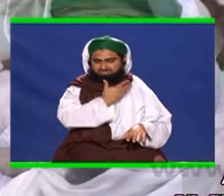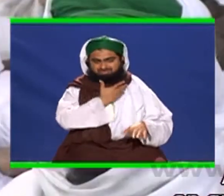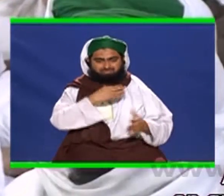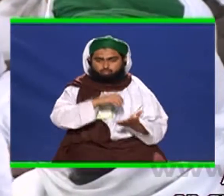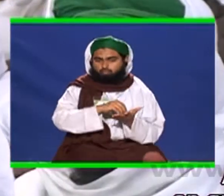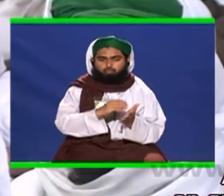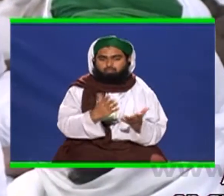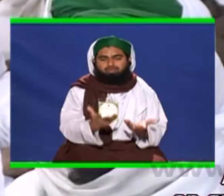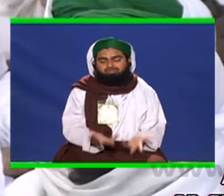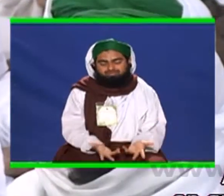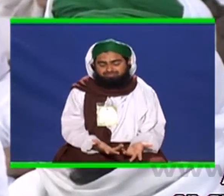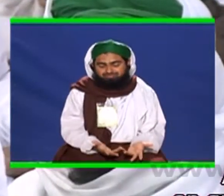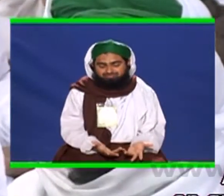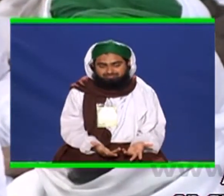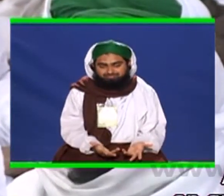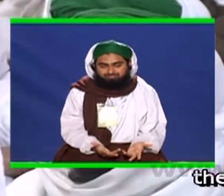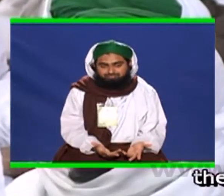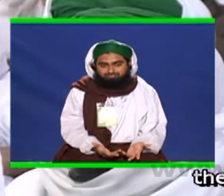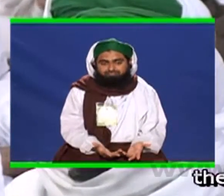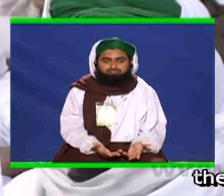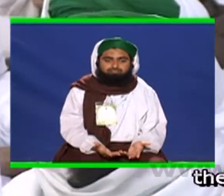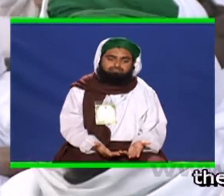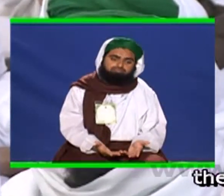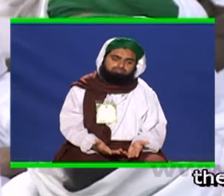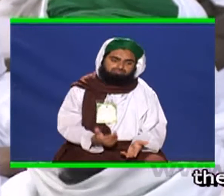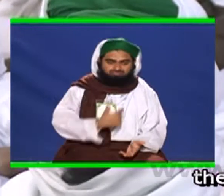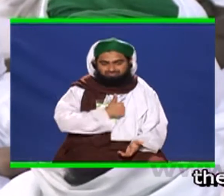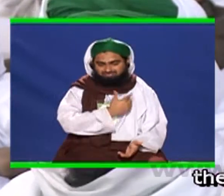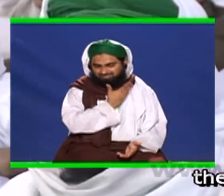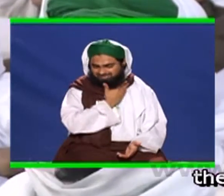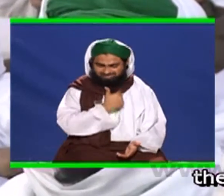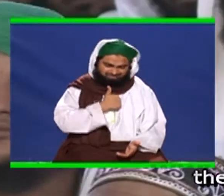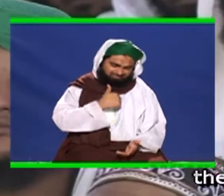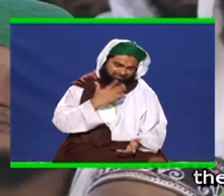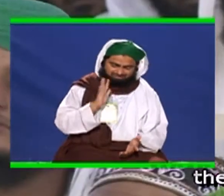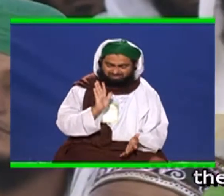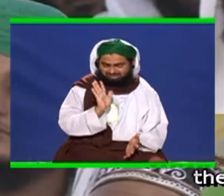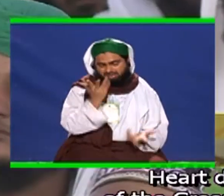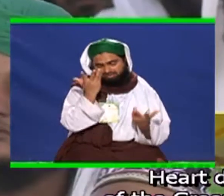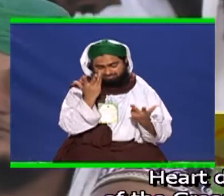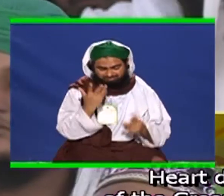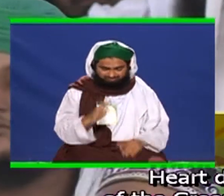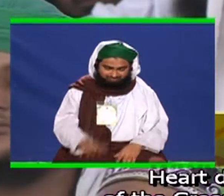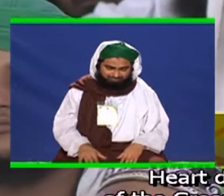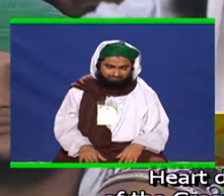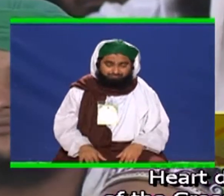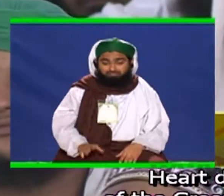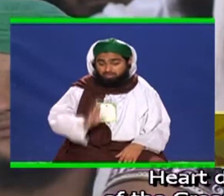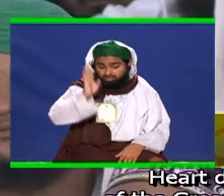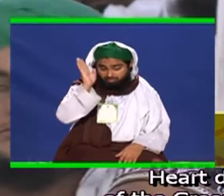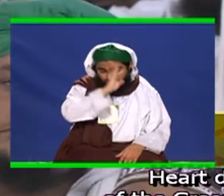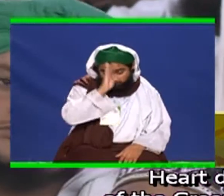पर पांव रखना जायज है, लेकिन रखने की कोई फजीलत भी तो नहीं है जो आदमी रखे। तो जरा दिल को